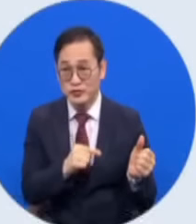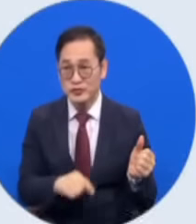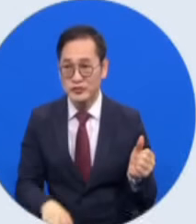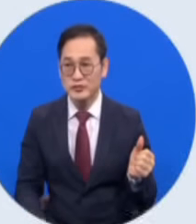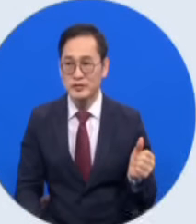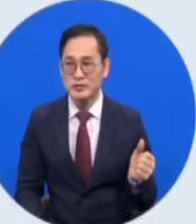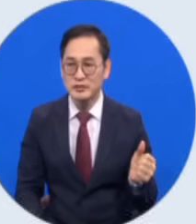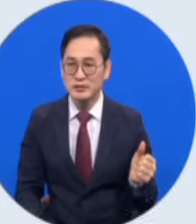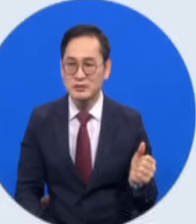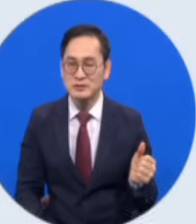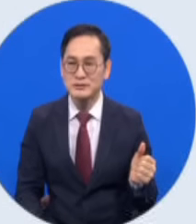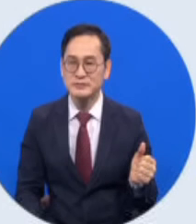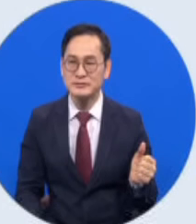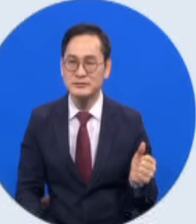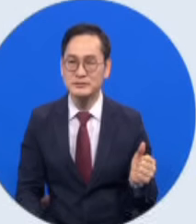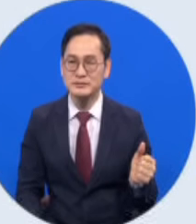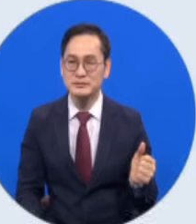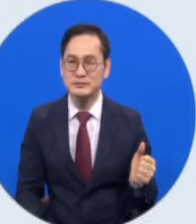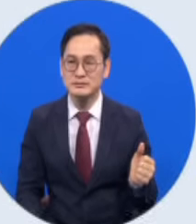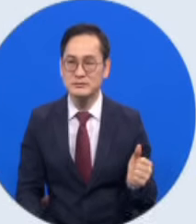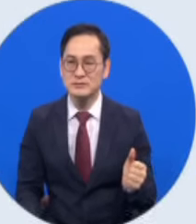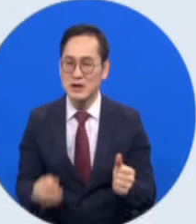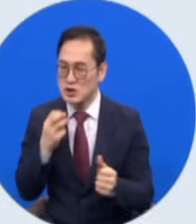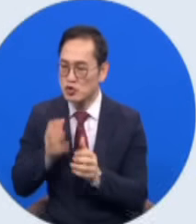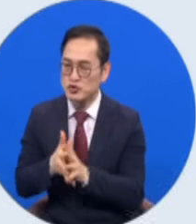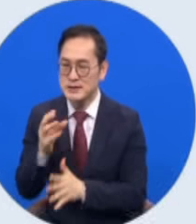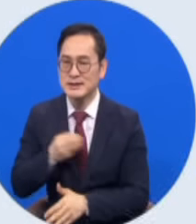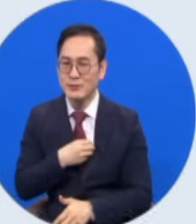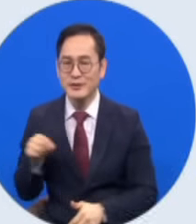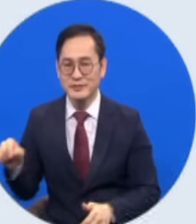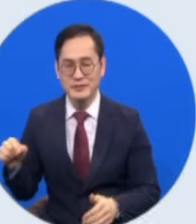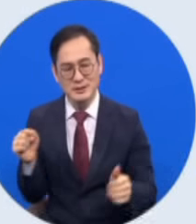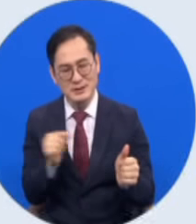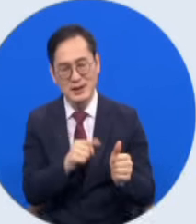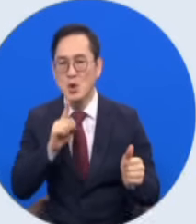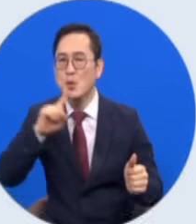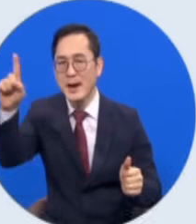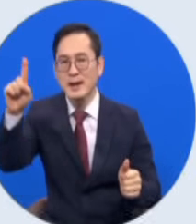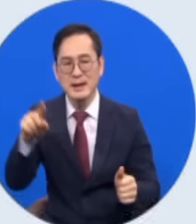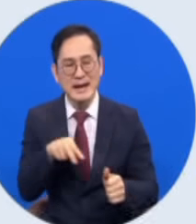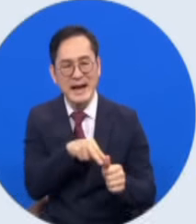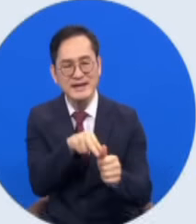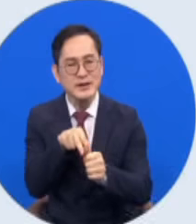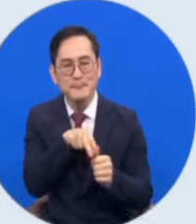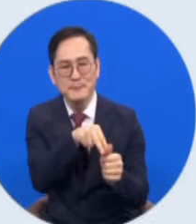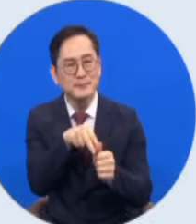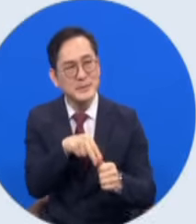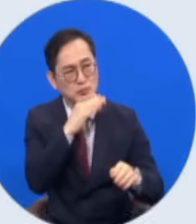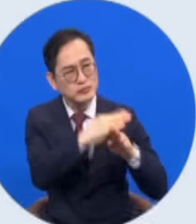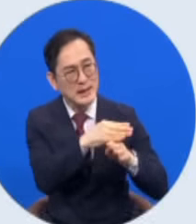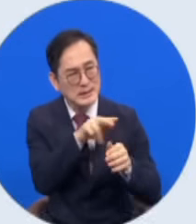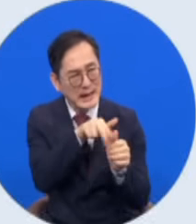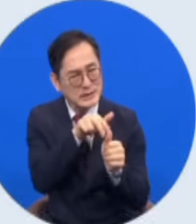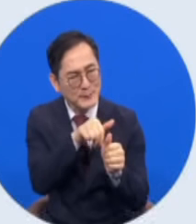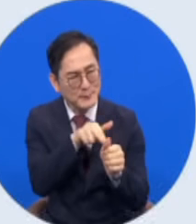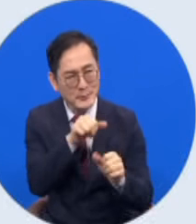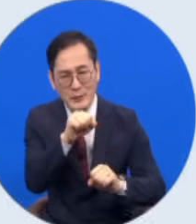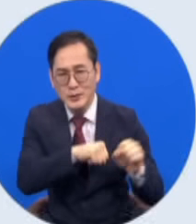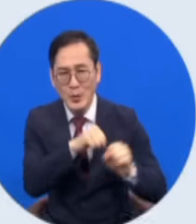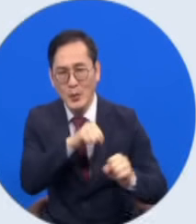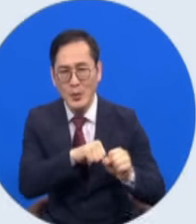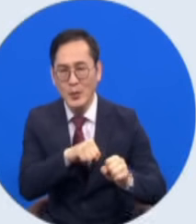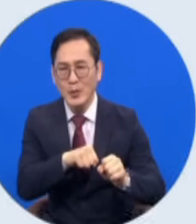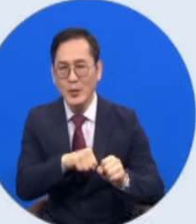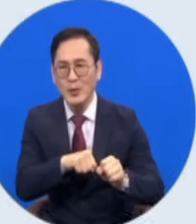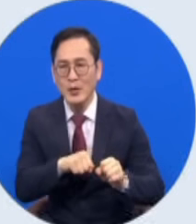뭐 국보법 위반 혐의를 고발했다라는 얘기도 나오고 있는데 뭐 간첩 결의 대회와 다를 바 없다라는 비판도 나왔습니다. 저게 뭐